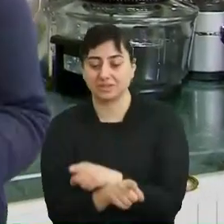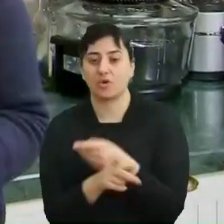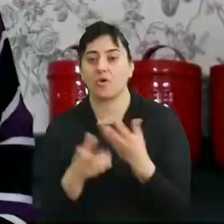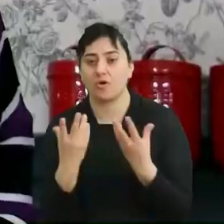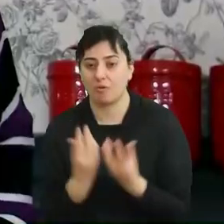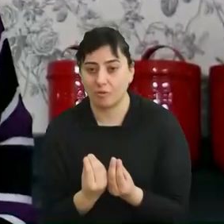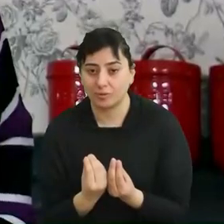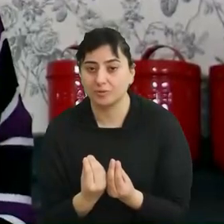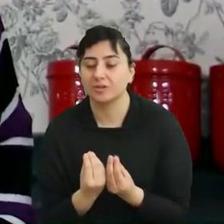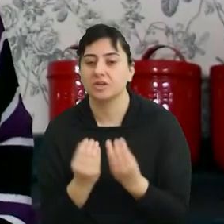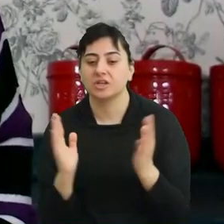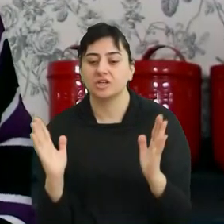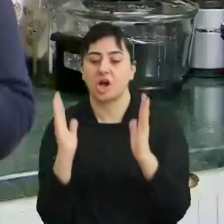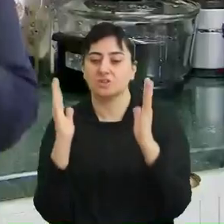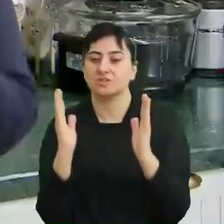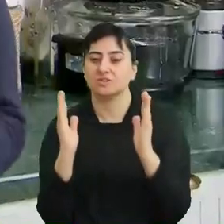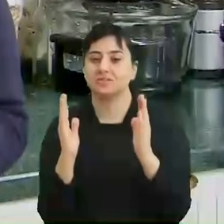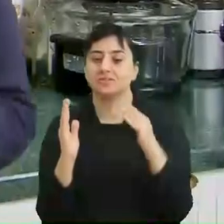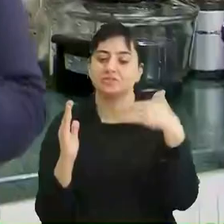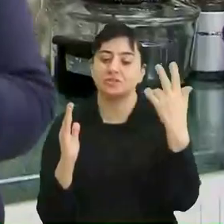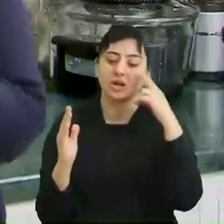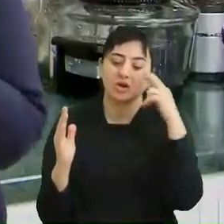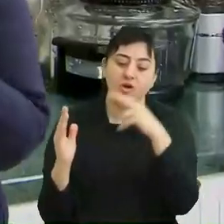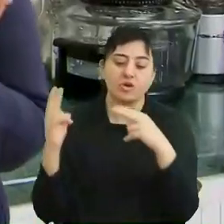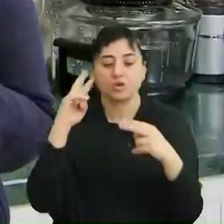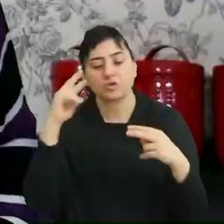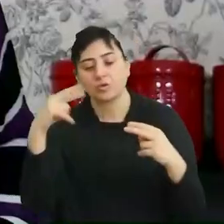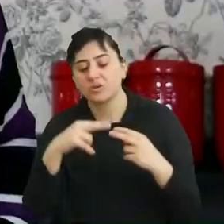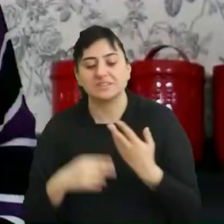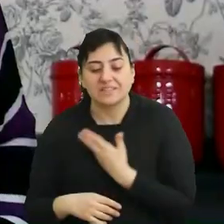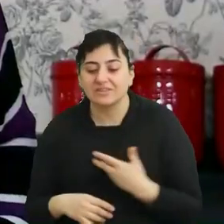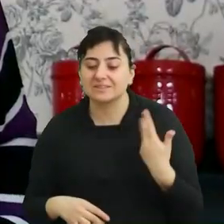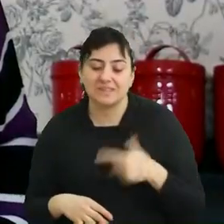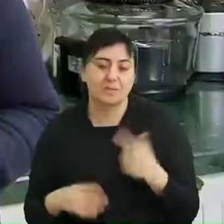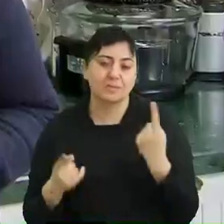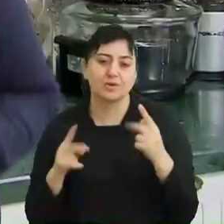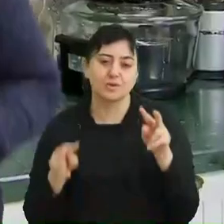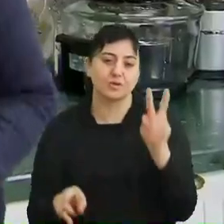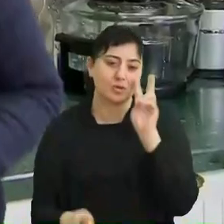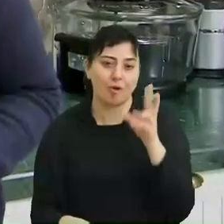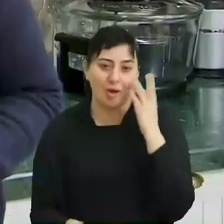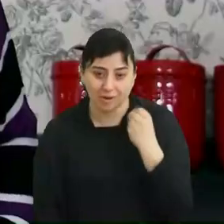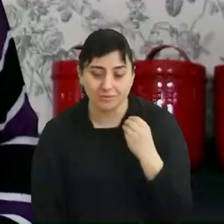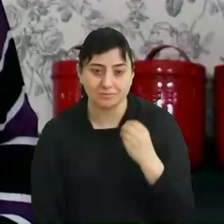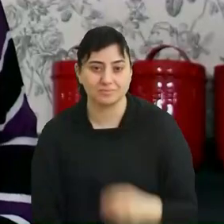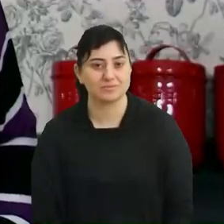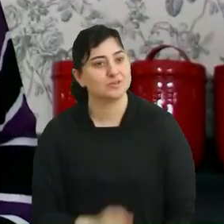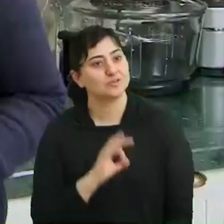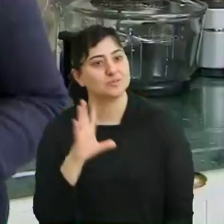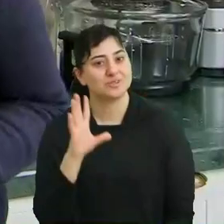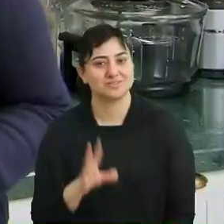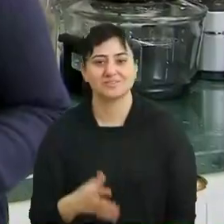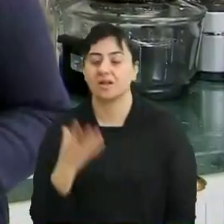geçtikleri zaman karşındakinin sevdiğin ve sevmediğin yönlerini daha iyi görebiliyormuşsun. Anladın mı?